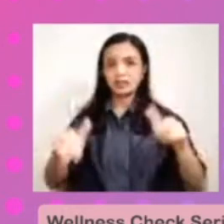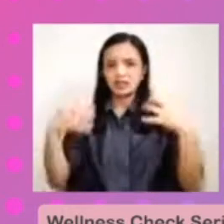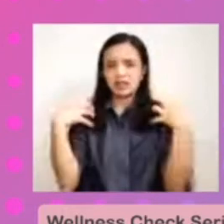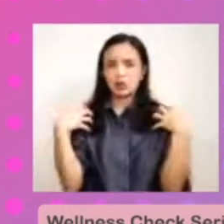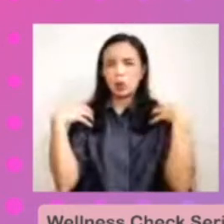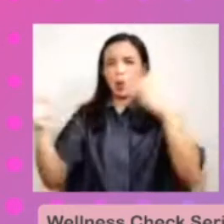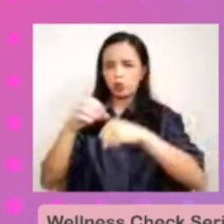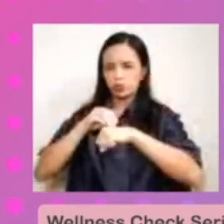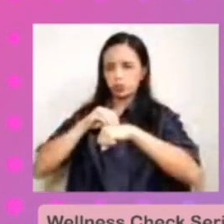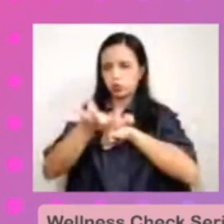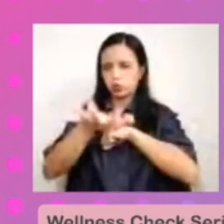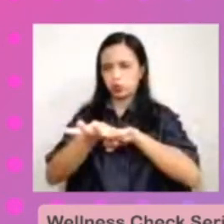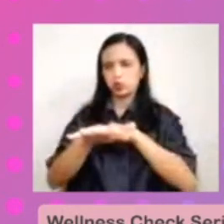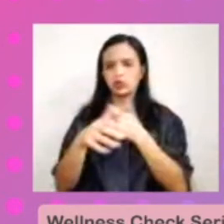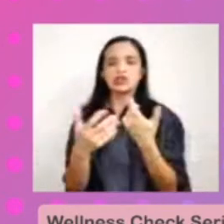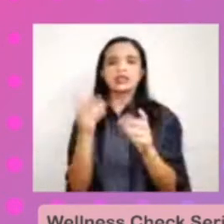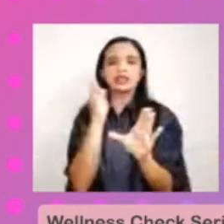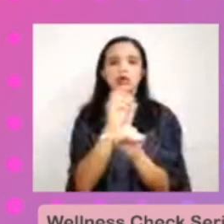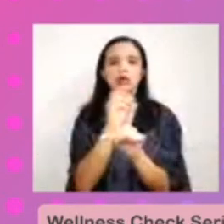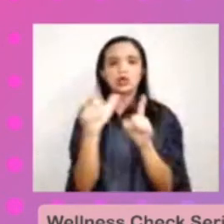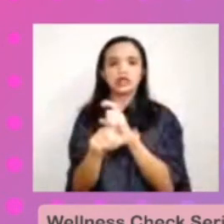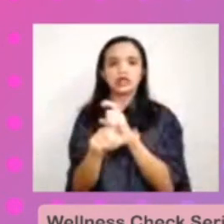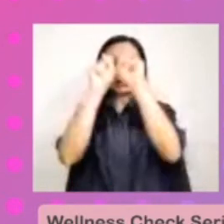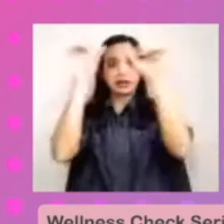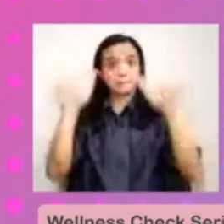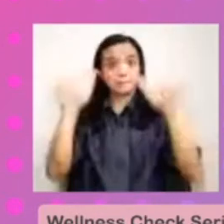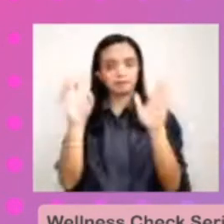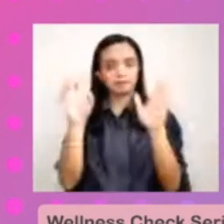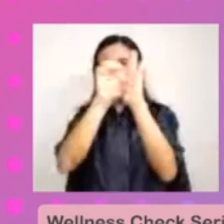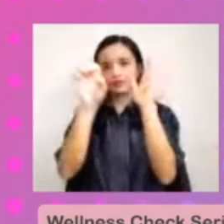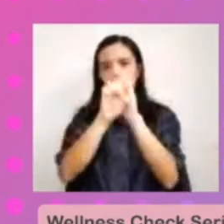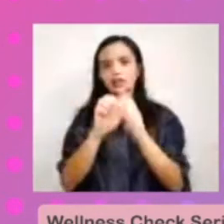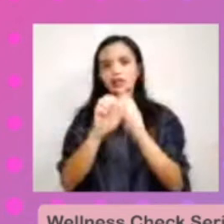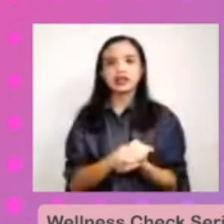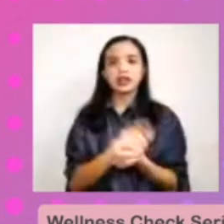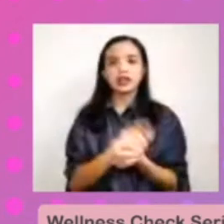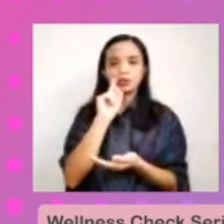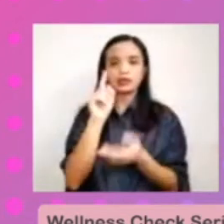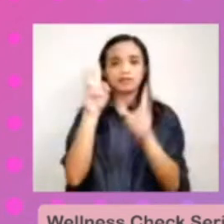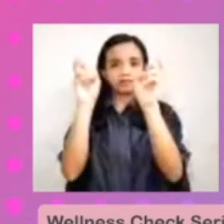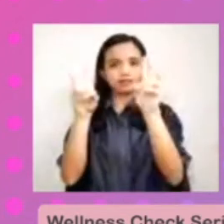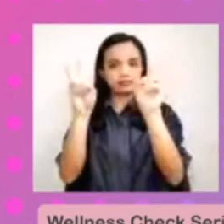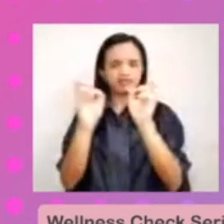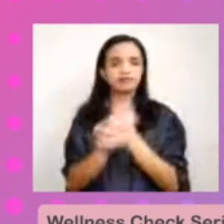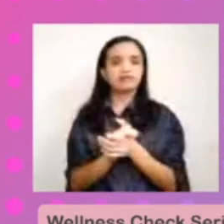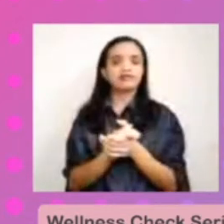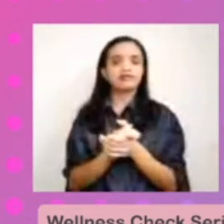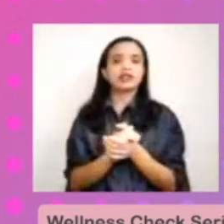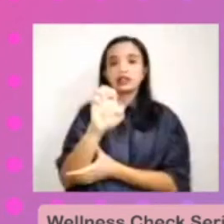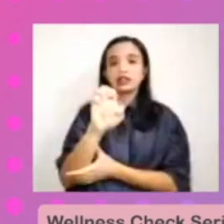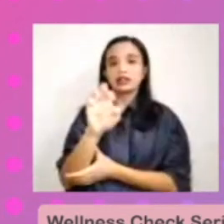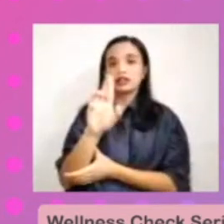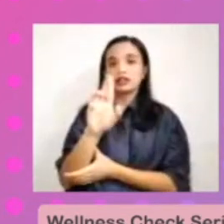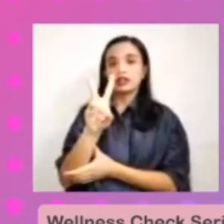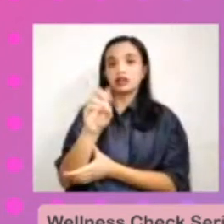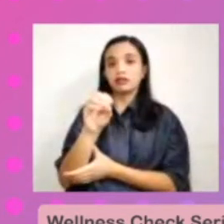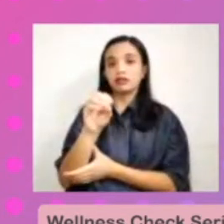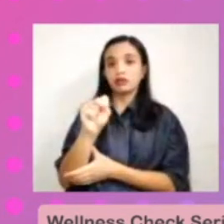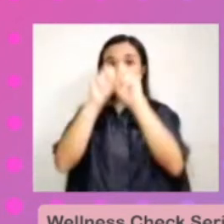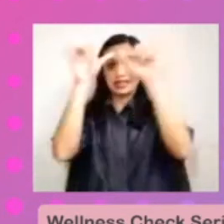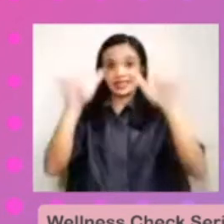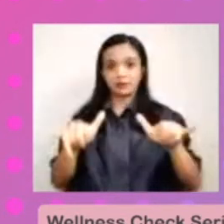hindi yan na ma-manage, then yung body system, wala rin, di ba? Kasama dun yung relationship. Pero kasi, yung body